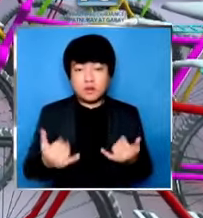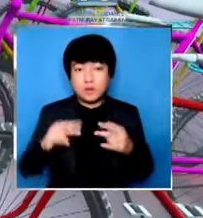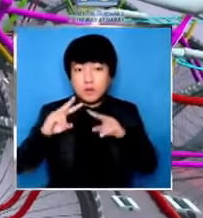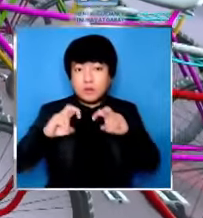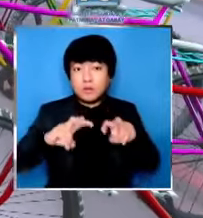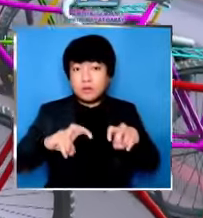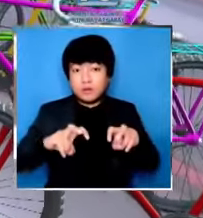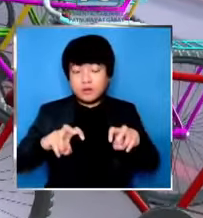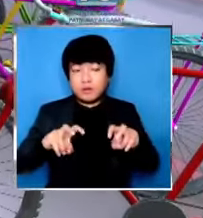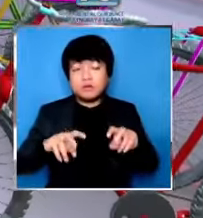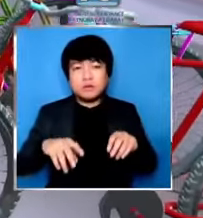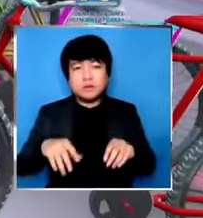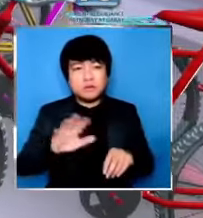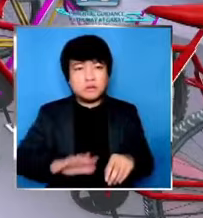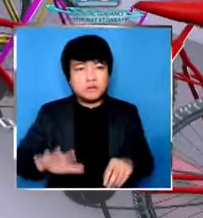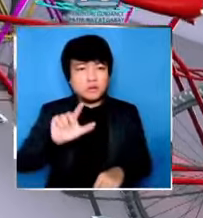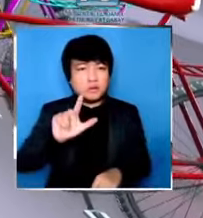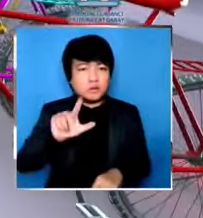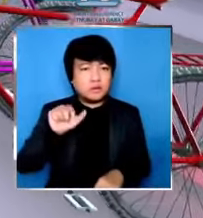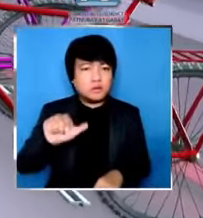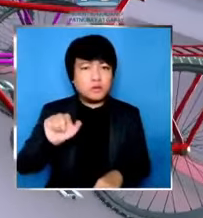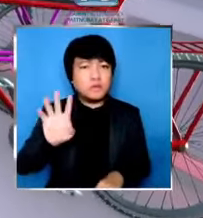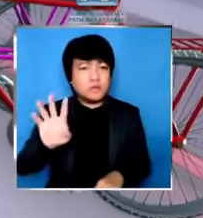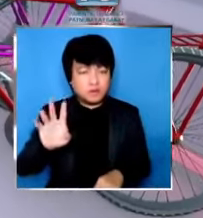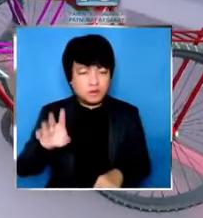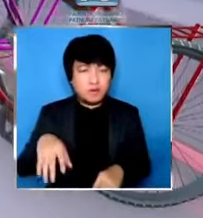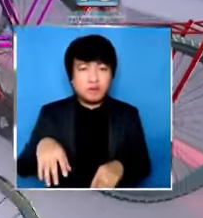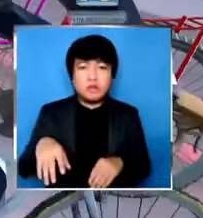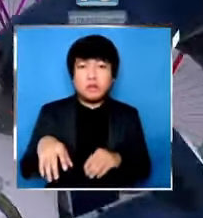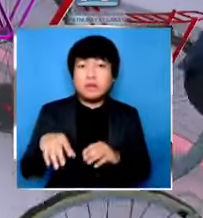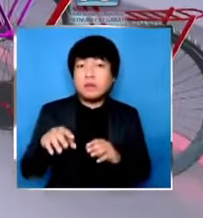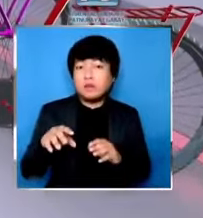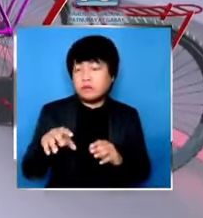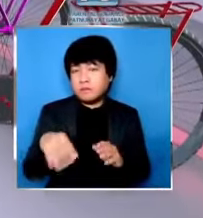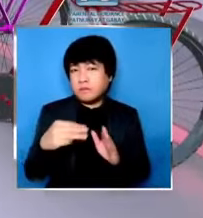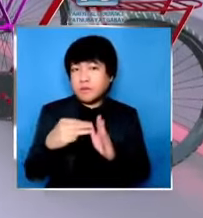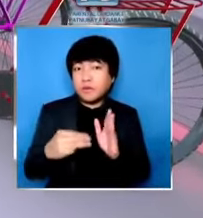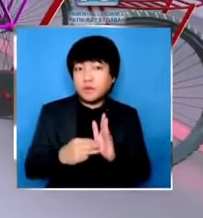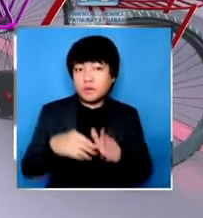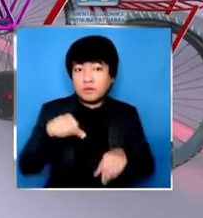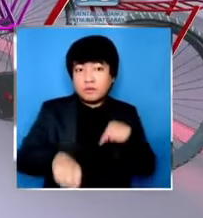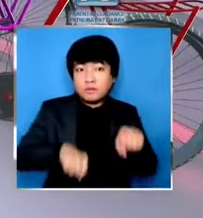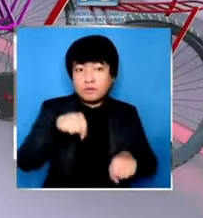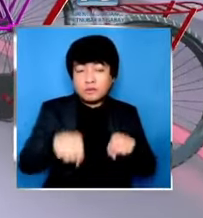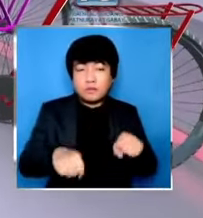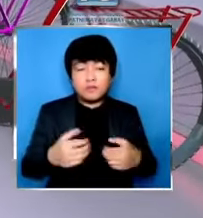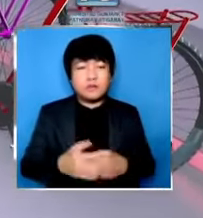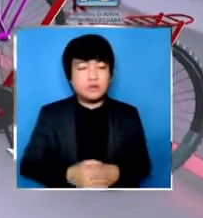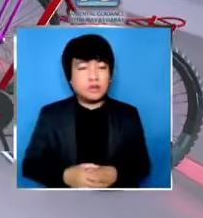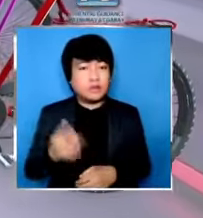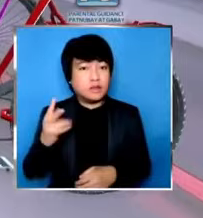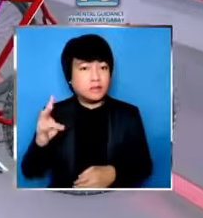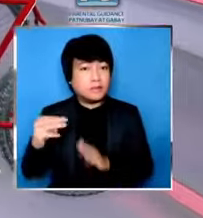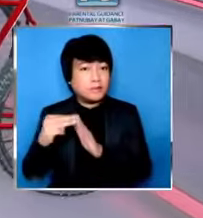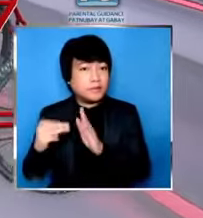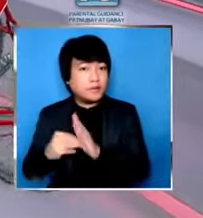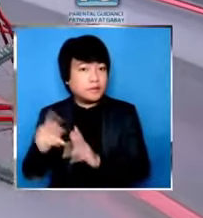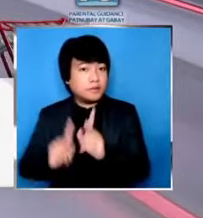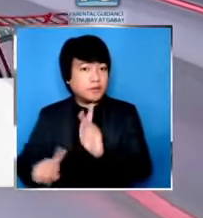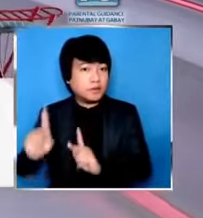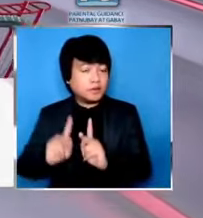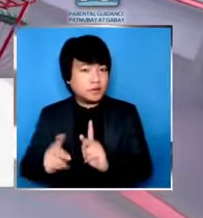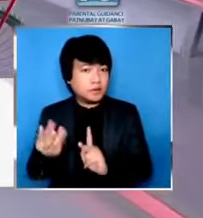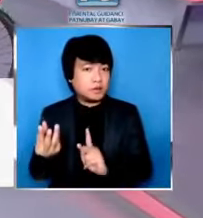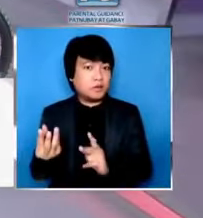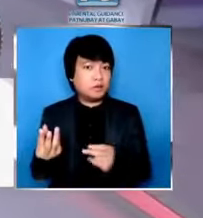nasa 23.4 million bisikleta ang meron sa Netherlands, habang nasa 17.5 million naman ang tao ron. Noong 1970s,